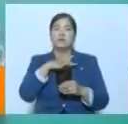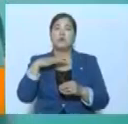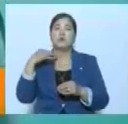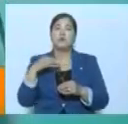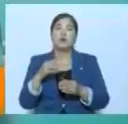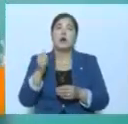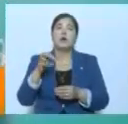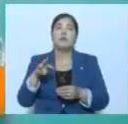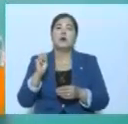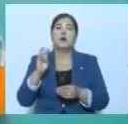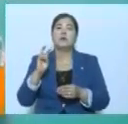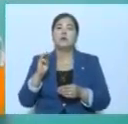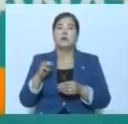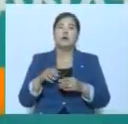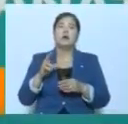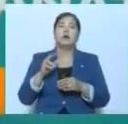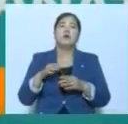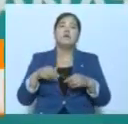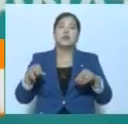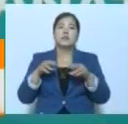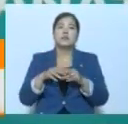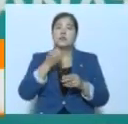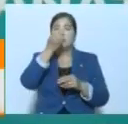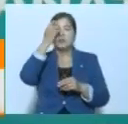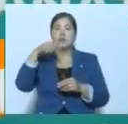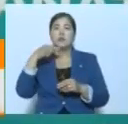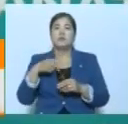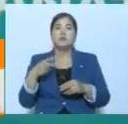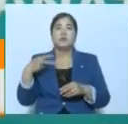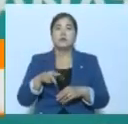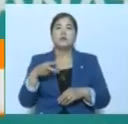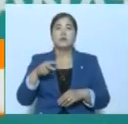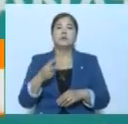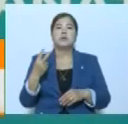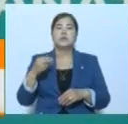Аманат партиясына көп рахмет айтқым келеді. 2020 жылдан бастап